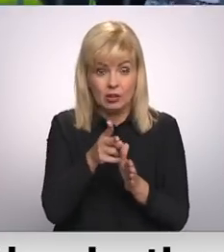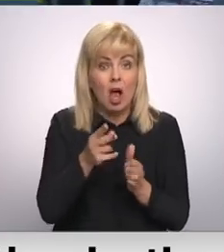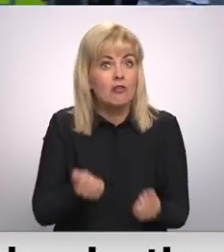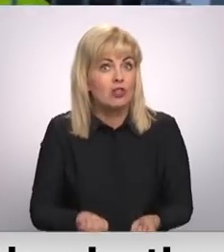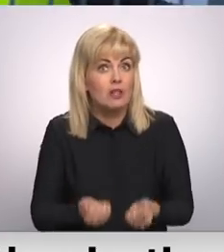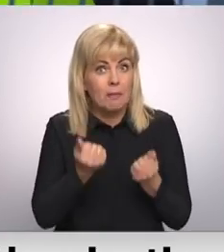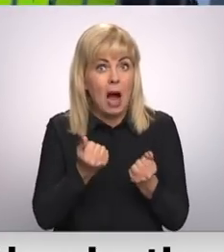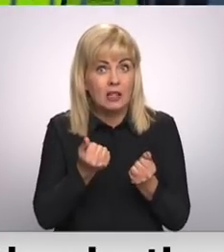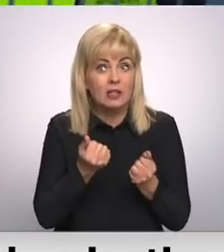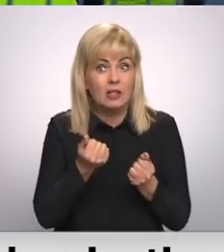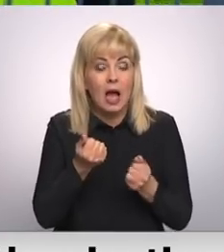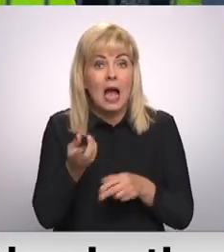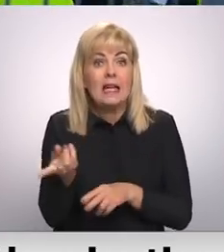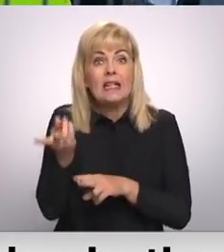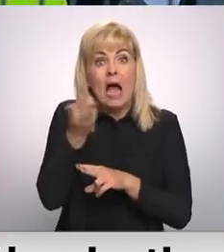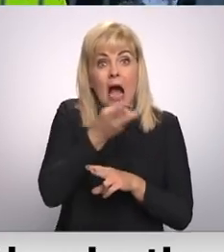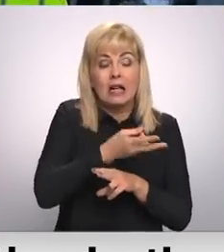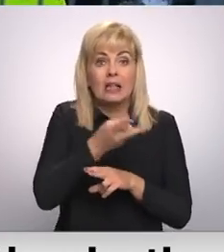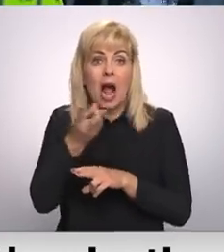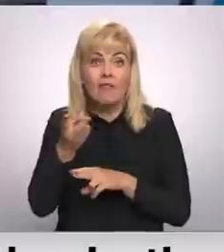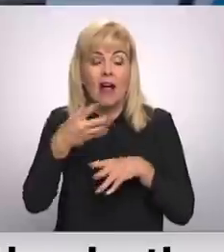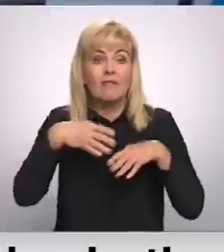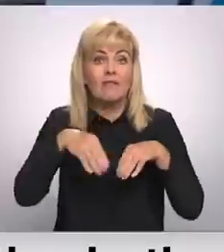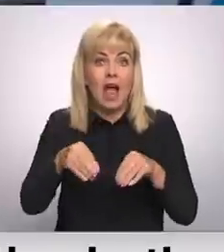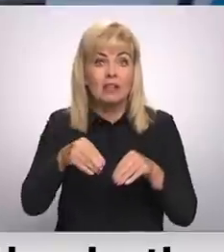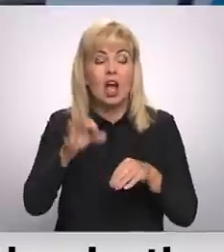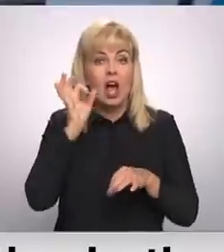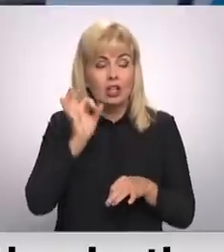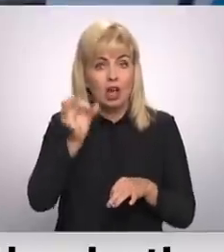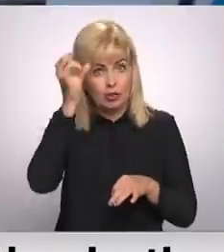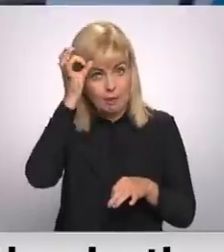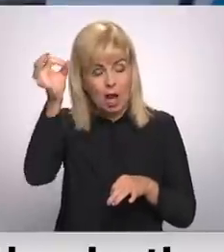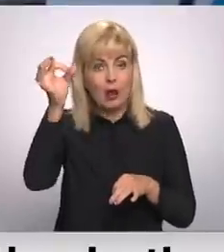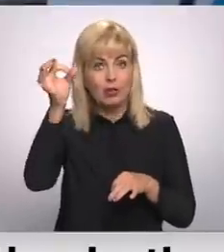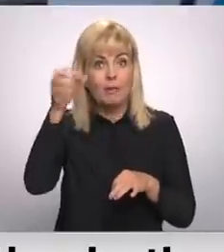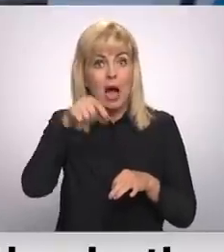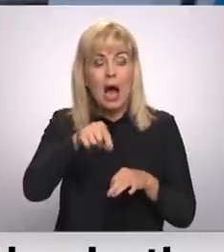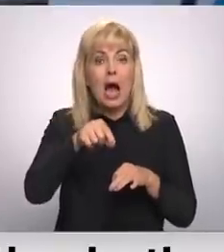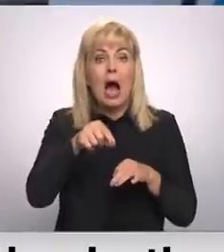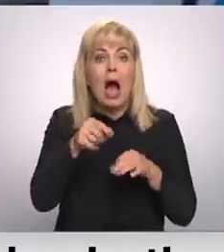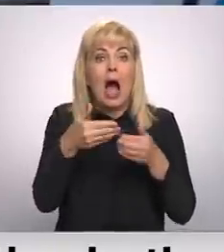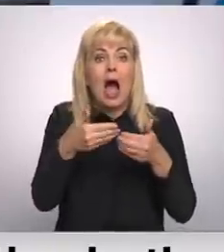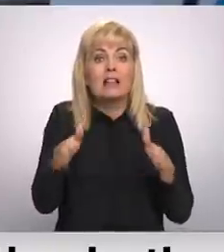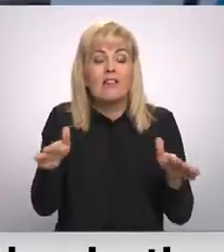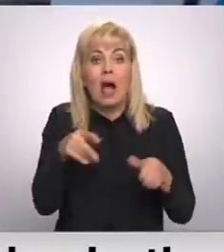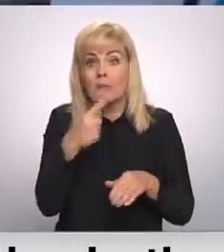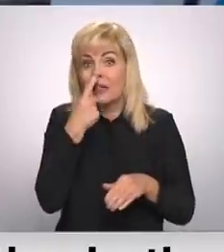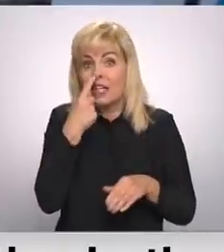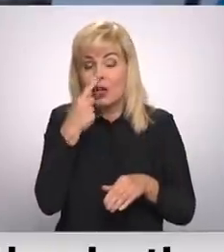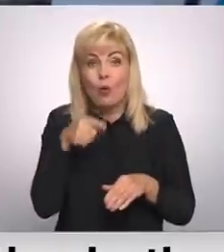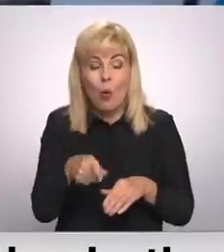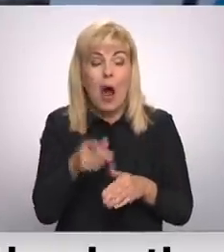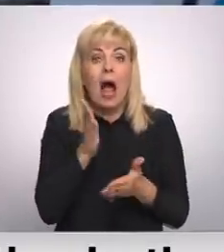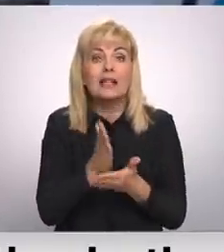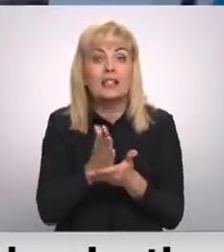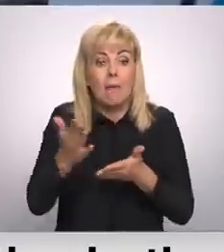te iekrāvējs veicot manevru, acīm redzot rāpēja ļoti neveiksmīgi kādam lokālam atvērumam. Mēs tikko esam